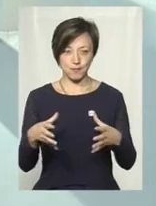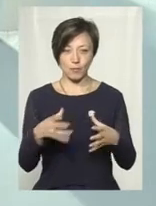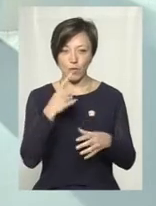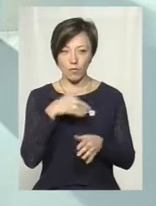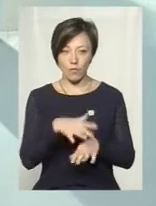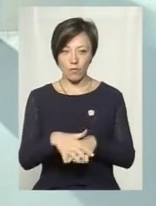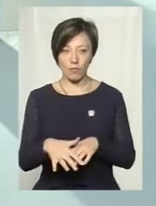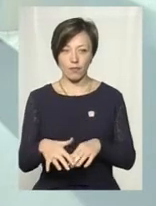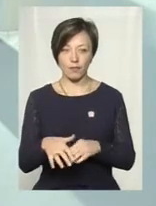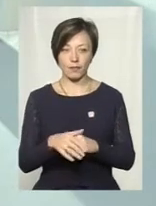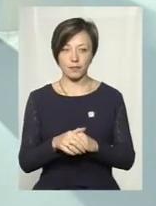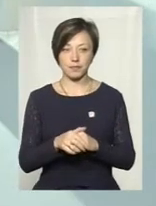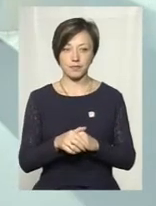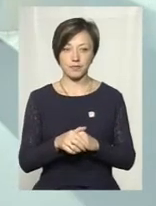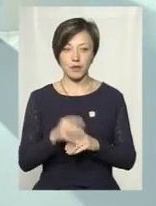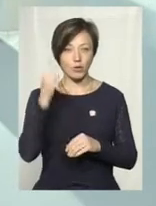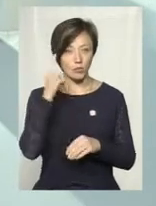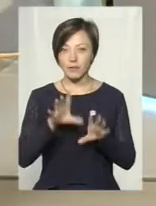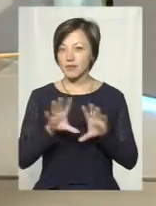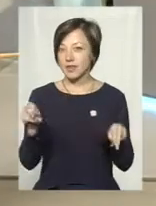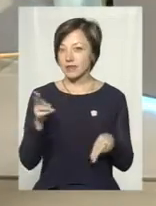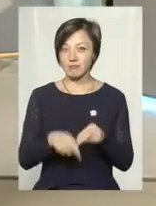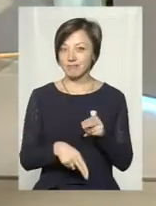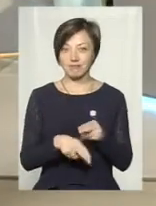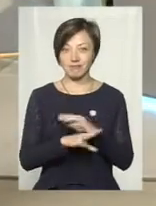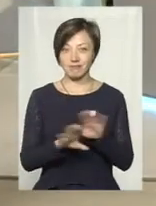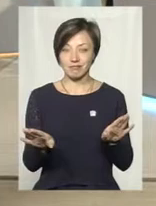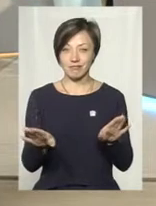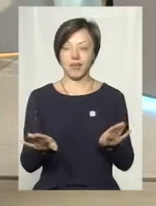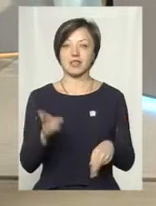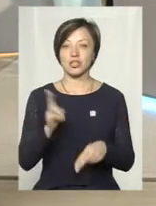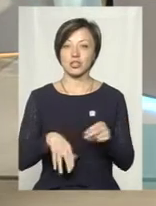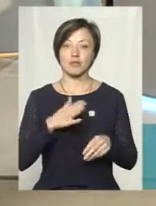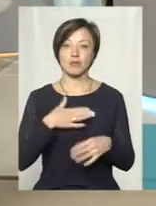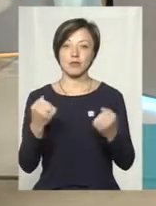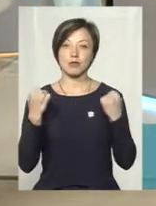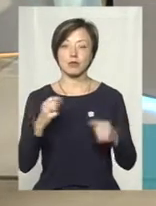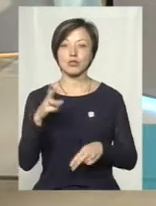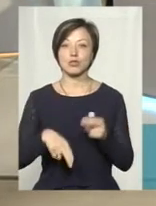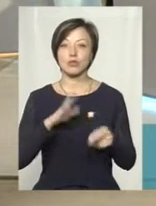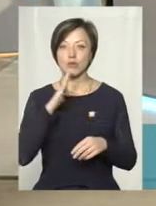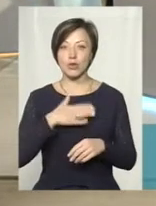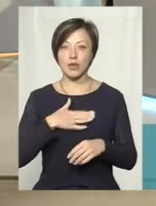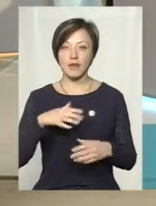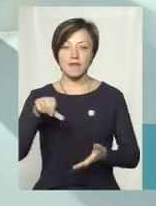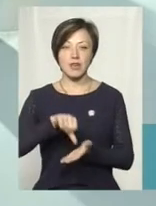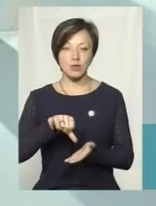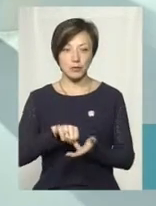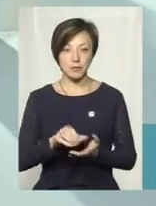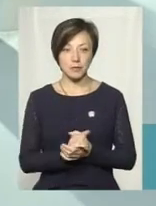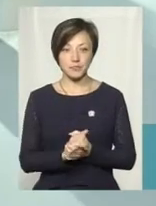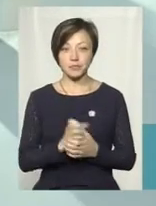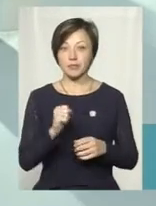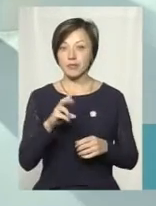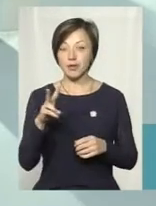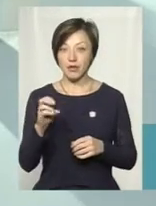крові. Думаю, все скінчилося, скінчився мій спорт, скінчились мої виступи.